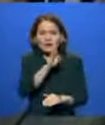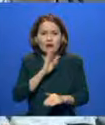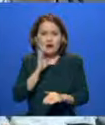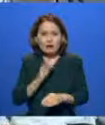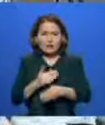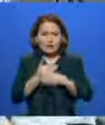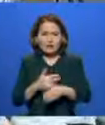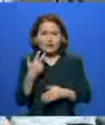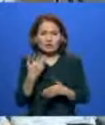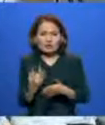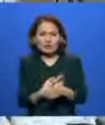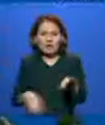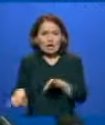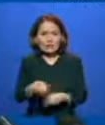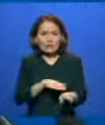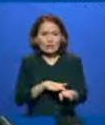жыл өткізіліп келеді.